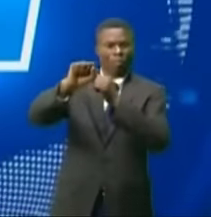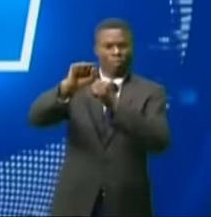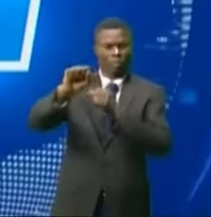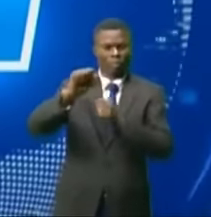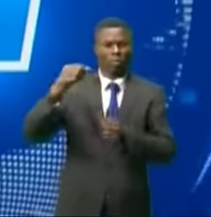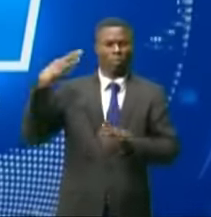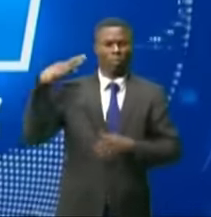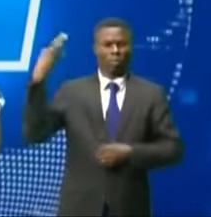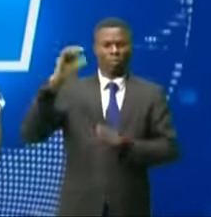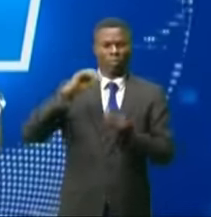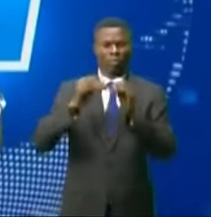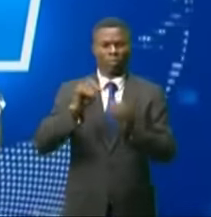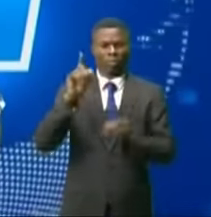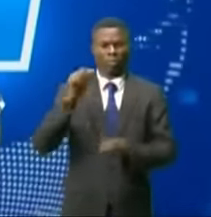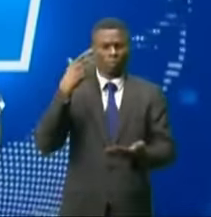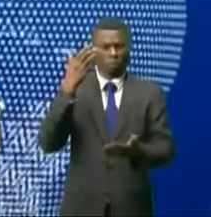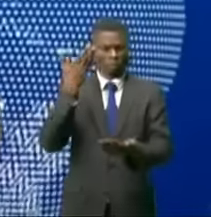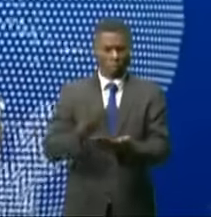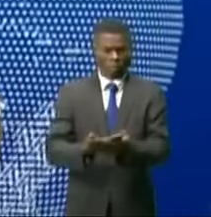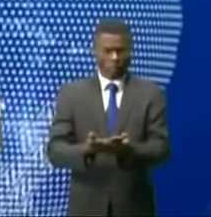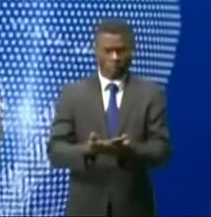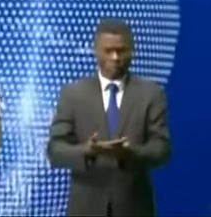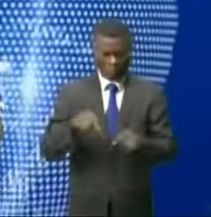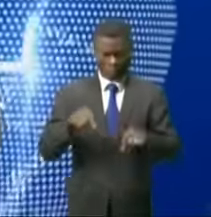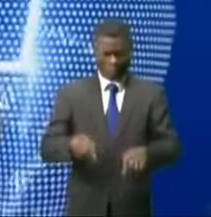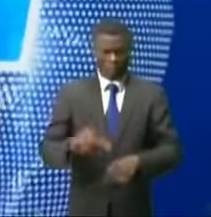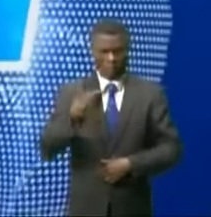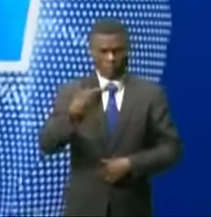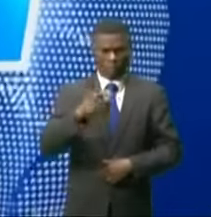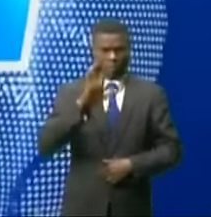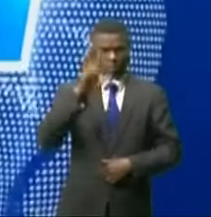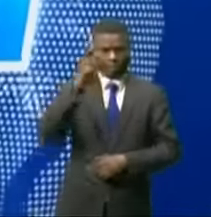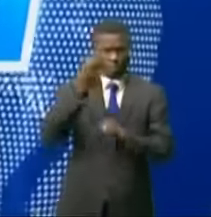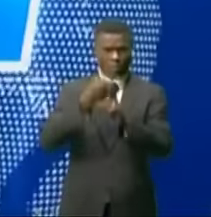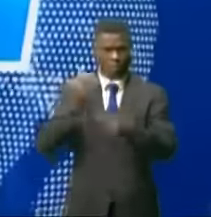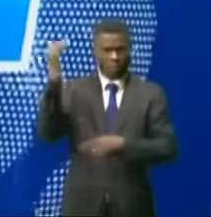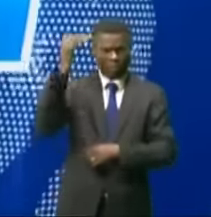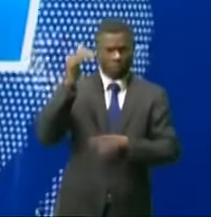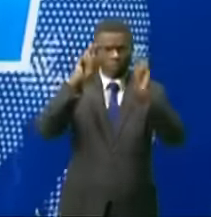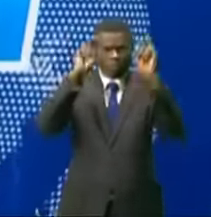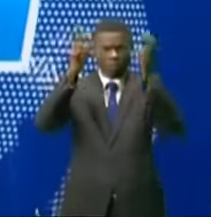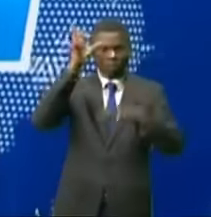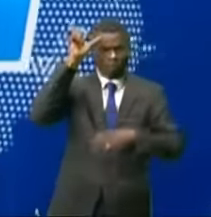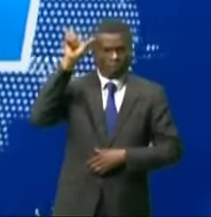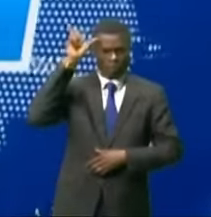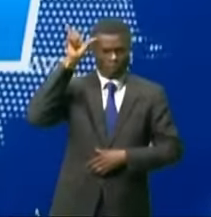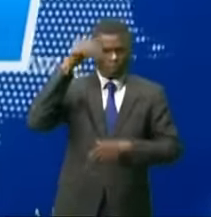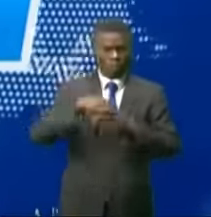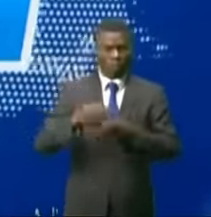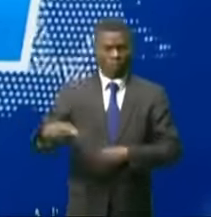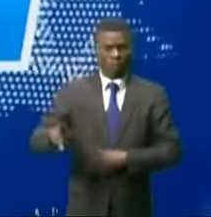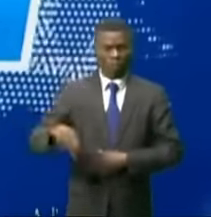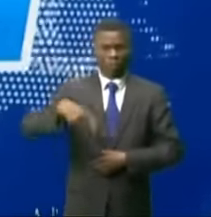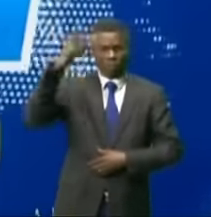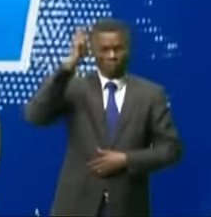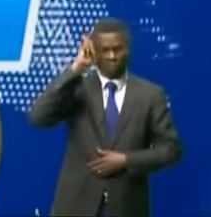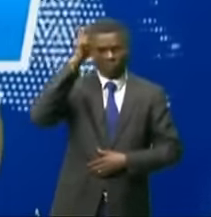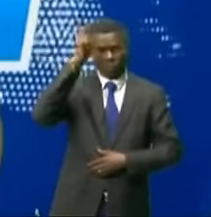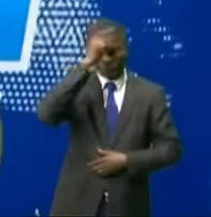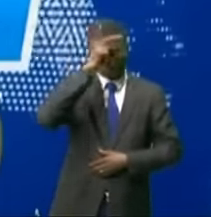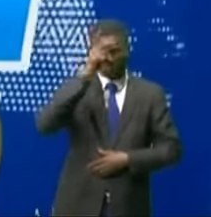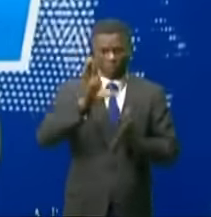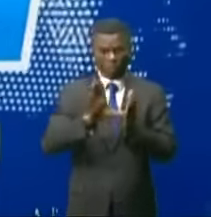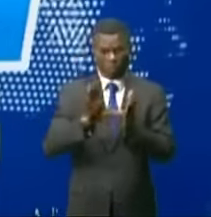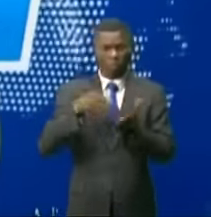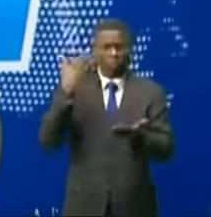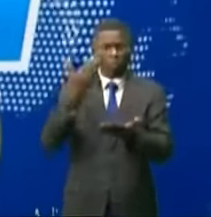Le candidat numéro 20 est arrivé ce mardi 5 décembre 2023 à Lubumbashi, dans la province du Haut-Katanga. Les